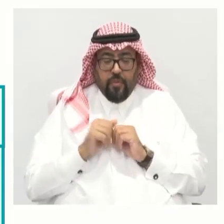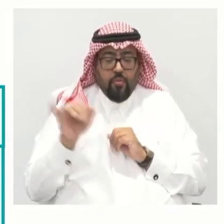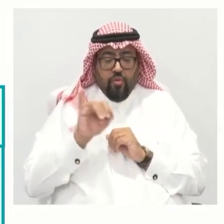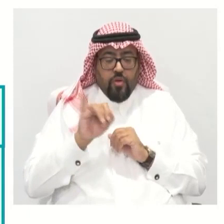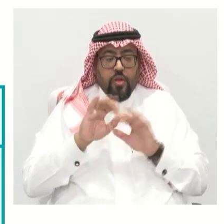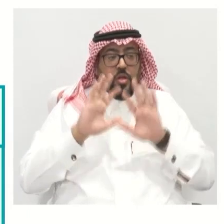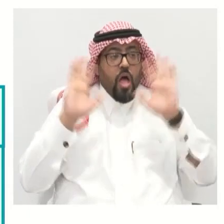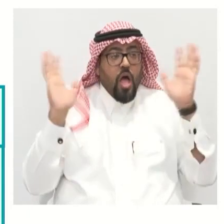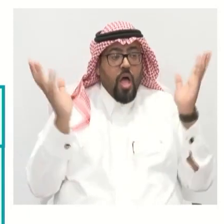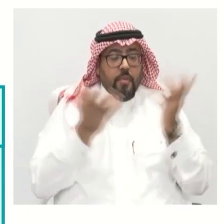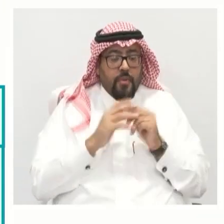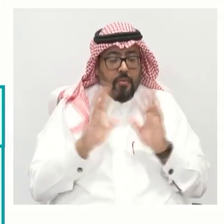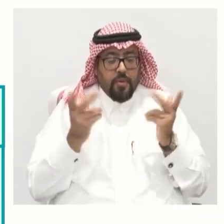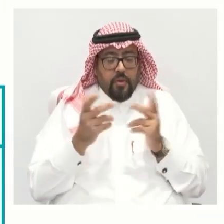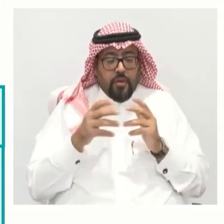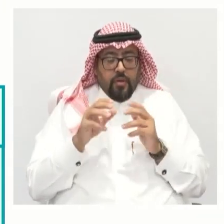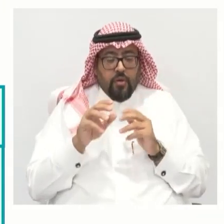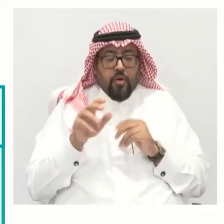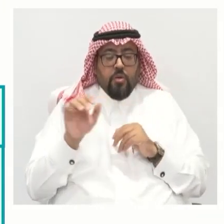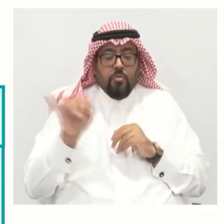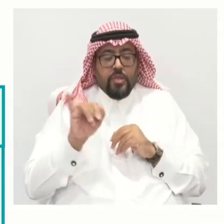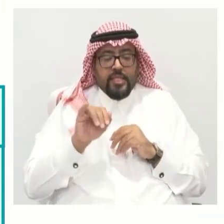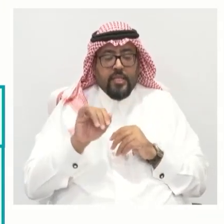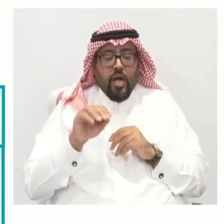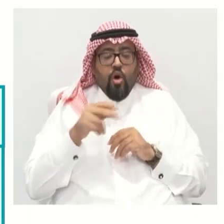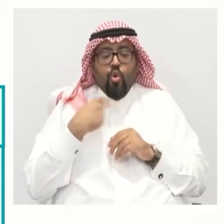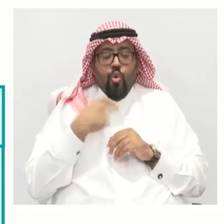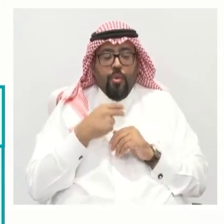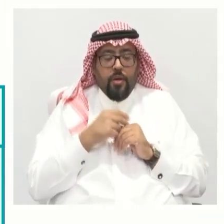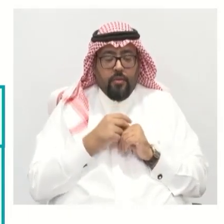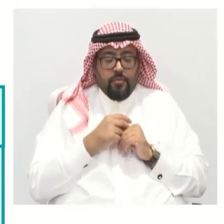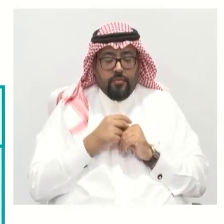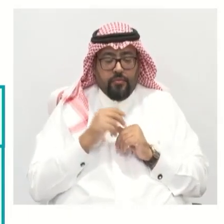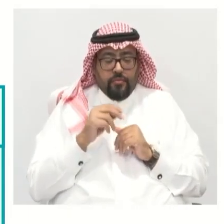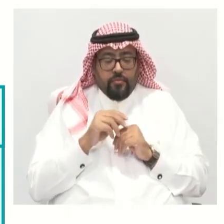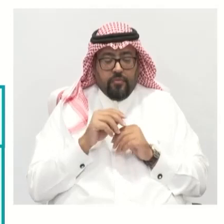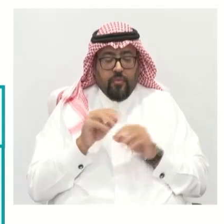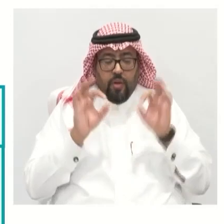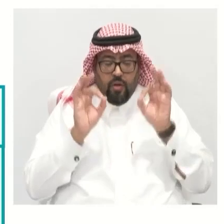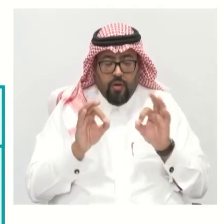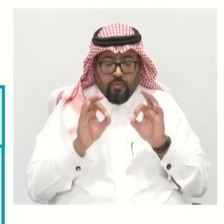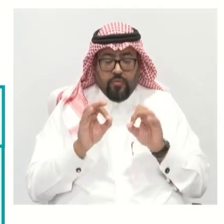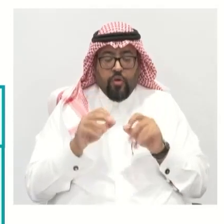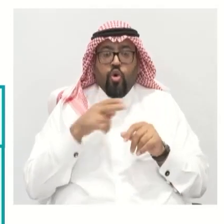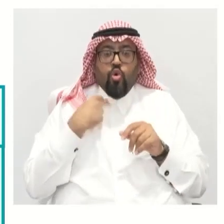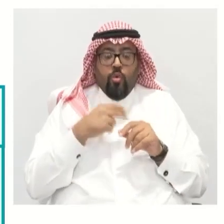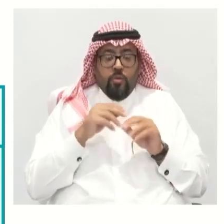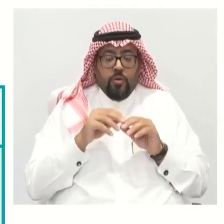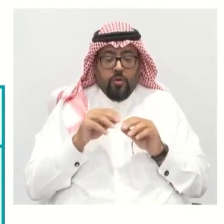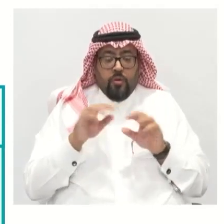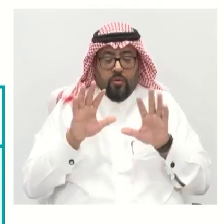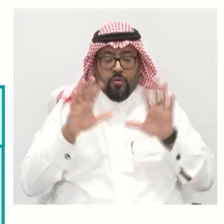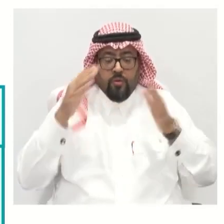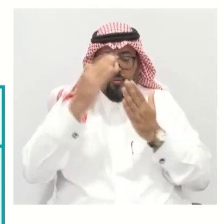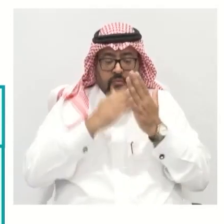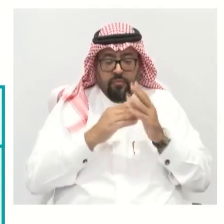العامه قلنا ما هي احسنتم مسات الحكوميه وهي مؤسسات الدوله هي الاجهزه